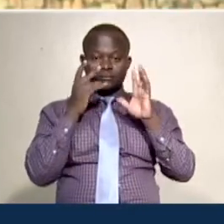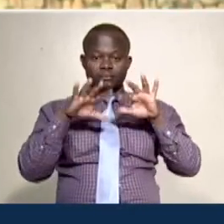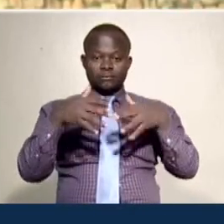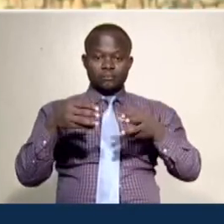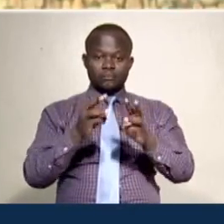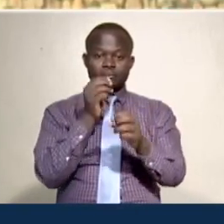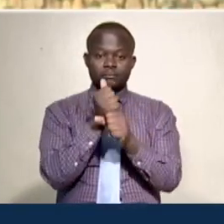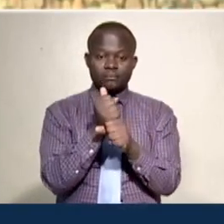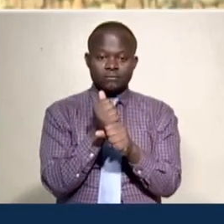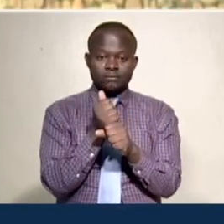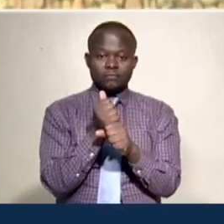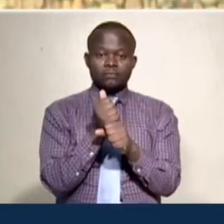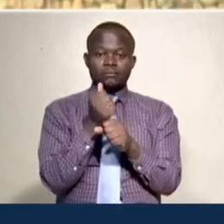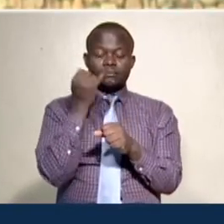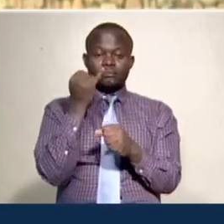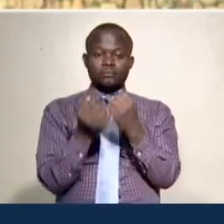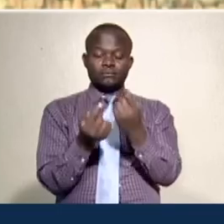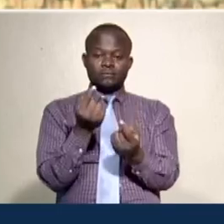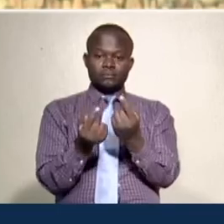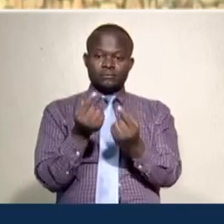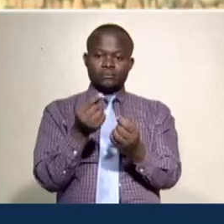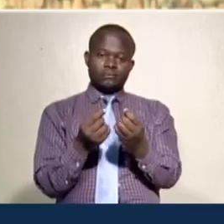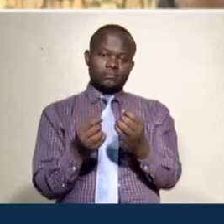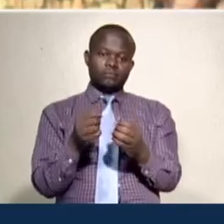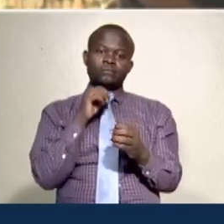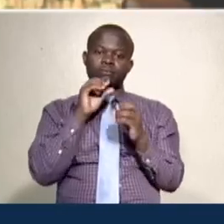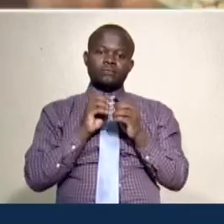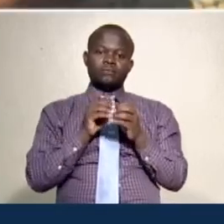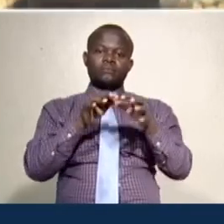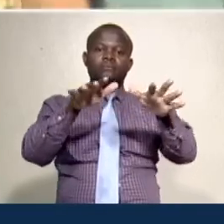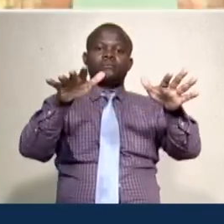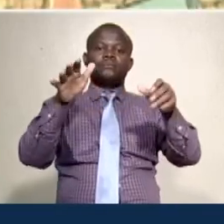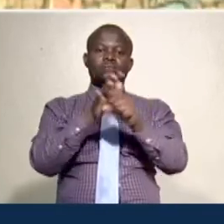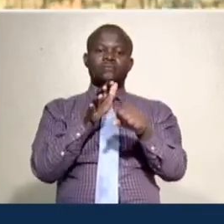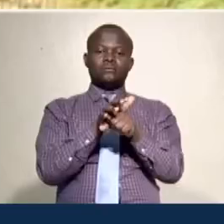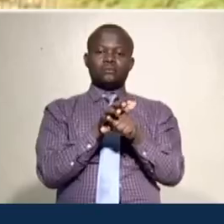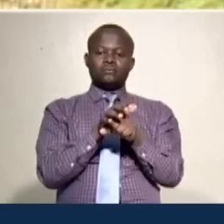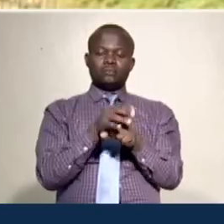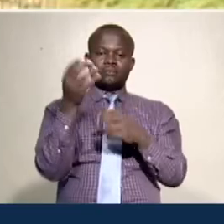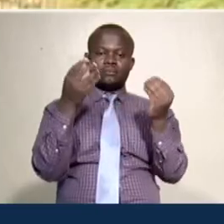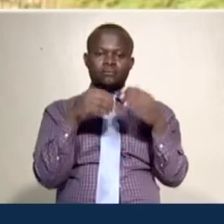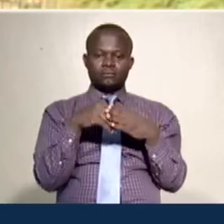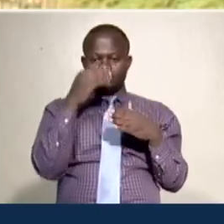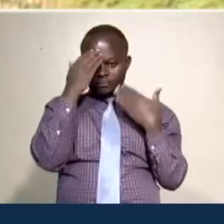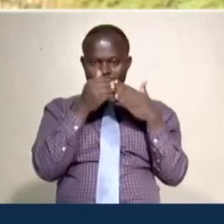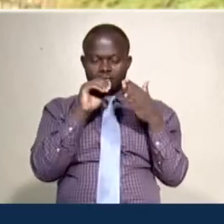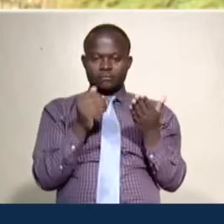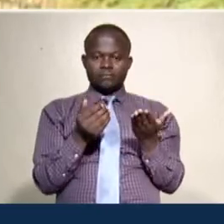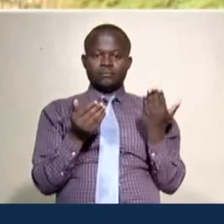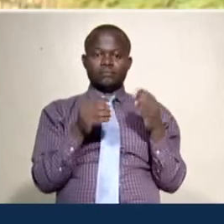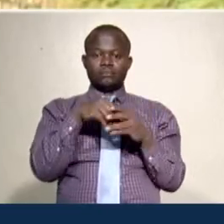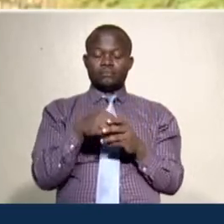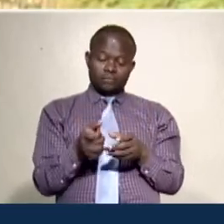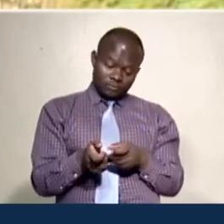ikose yicanye ntago irekura umwotsi mwinshi ngo ujye hanze. Koko nirondereza ushyiramo